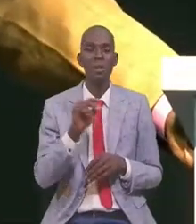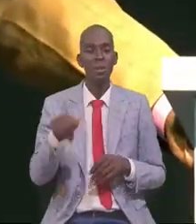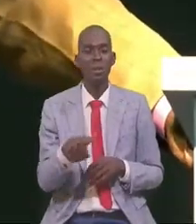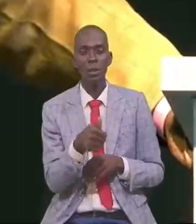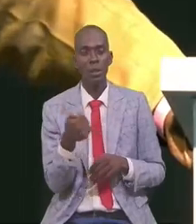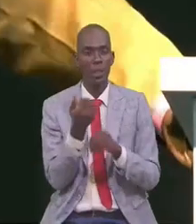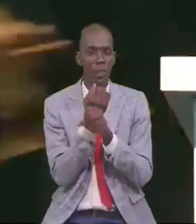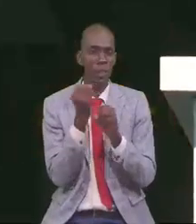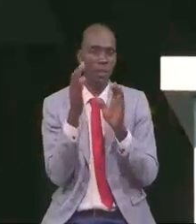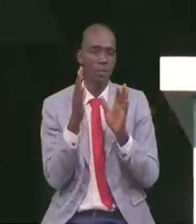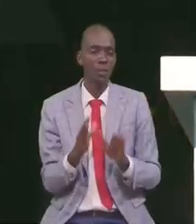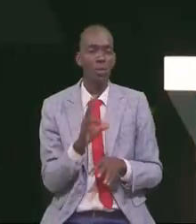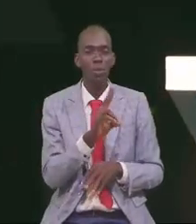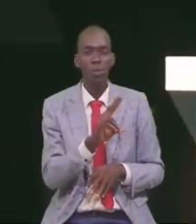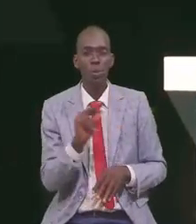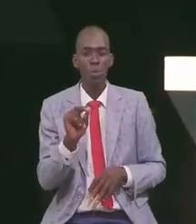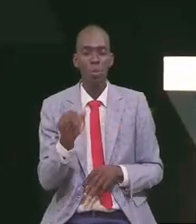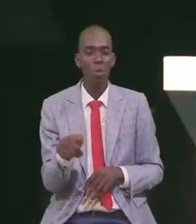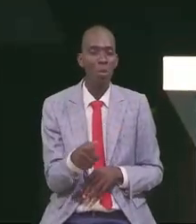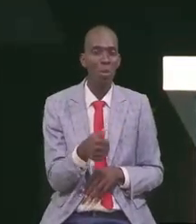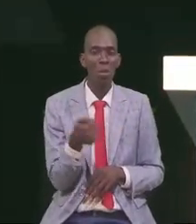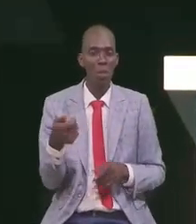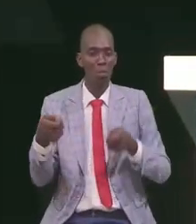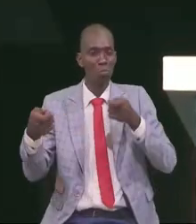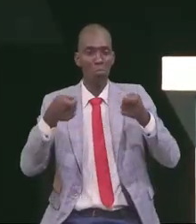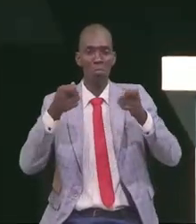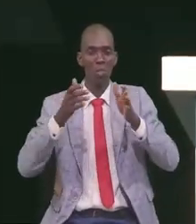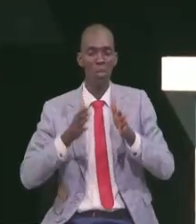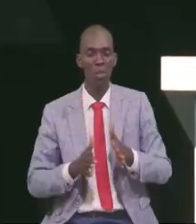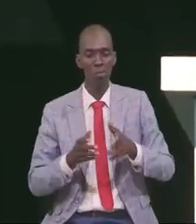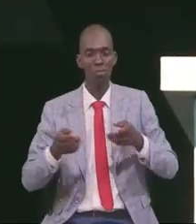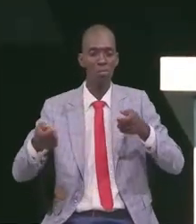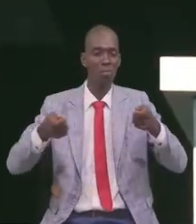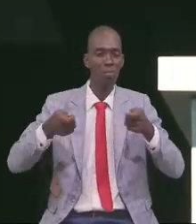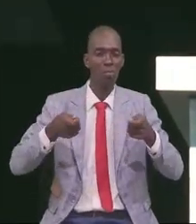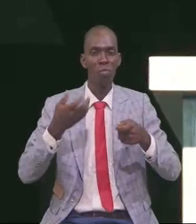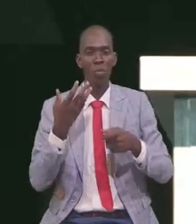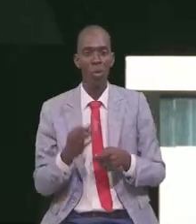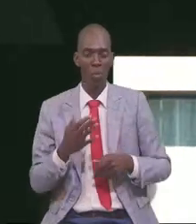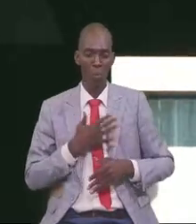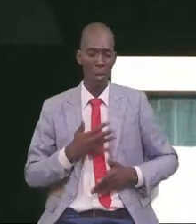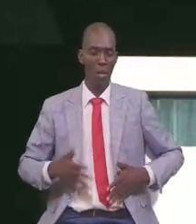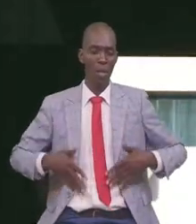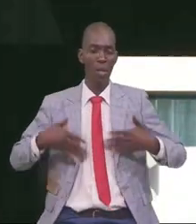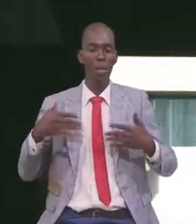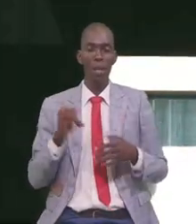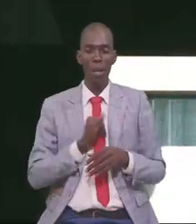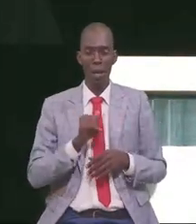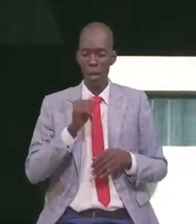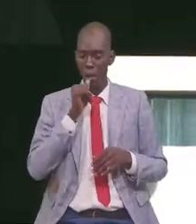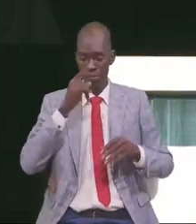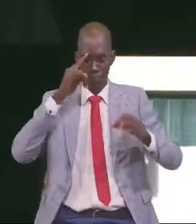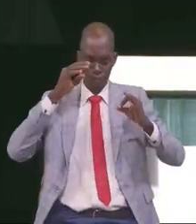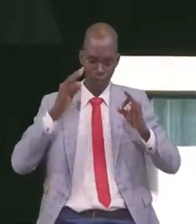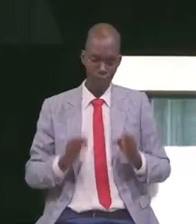sauveur, aucun autre contrôleur, directeur de ma vie, je suis déterminé, lui